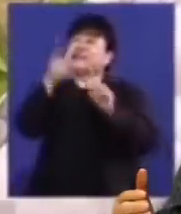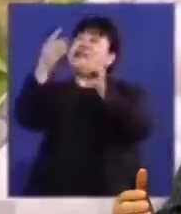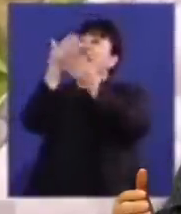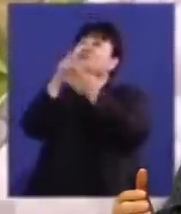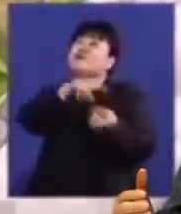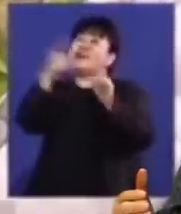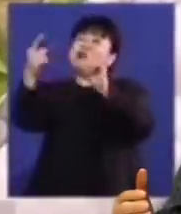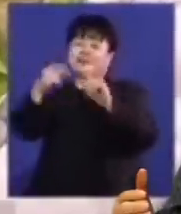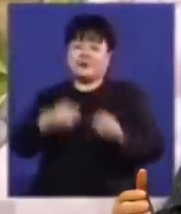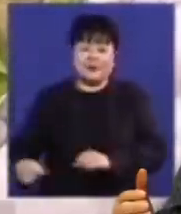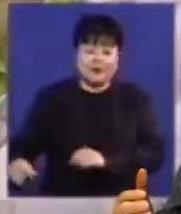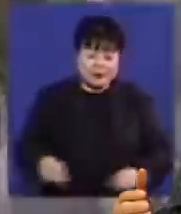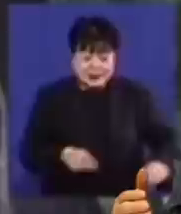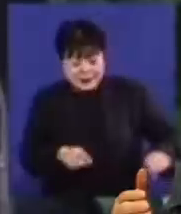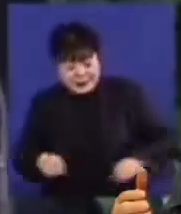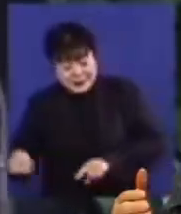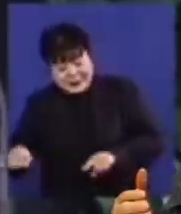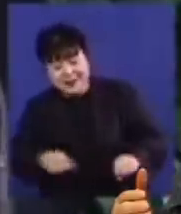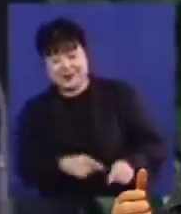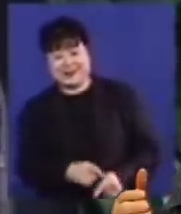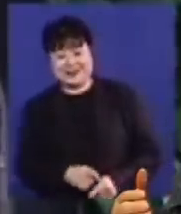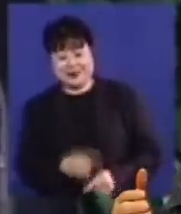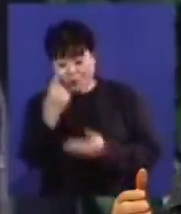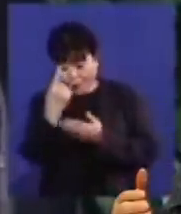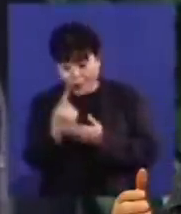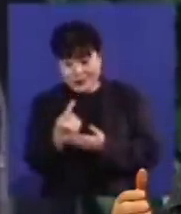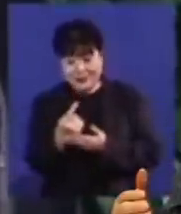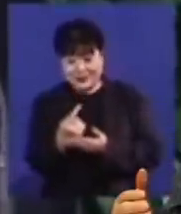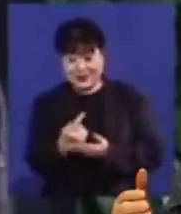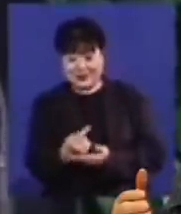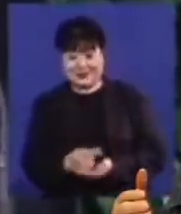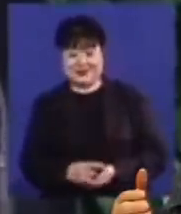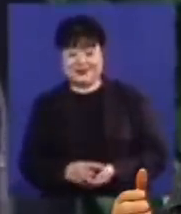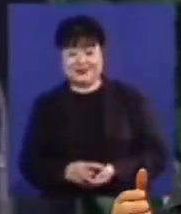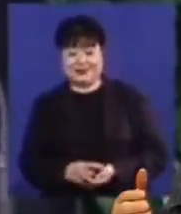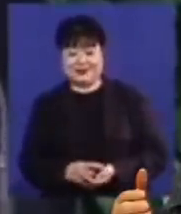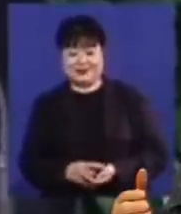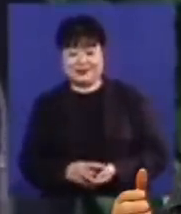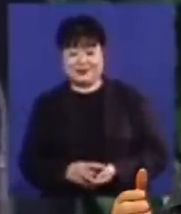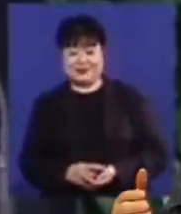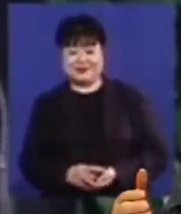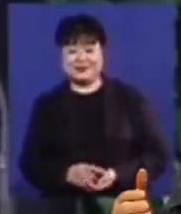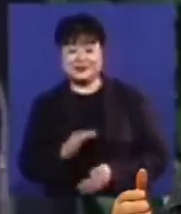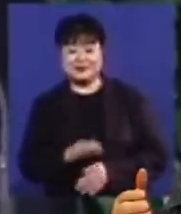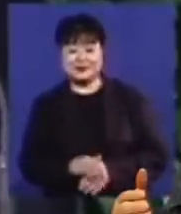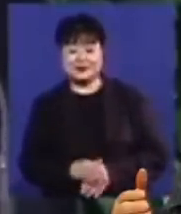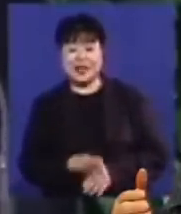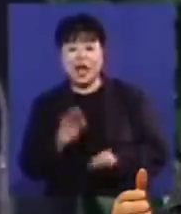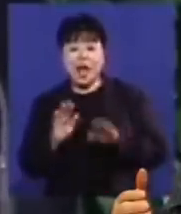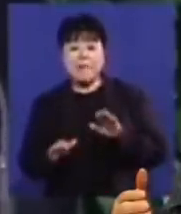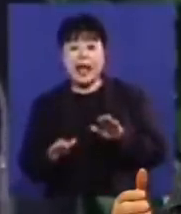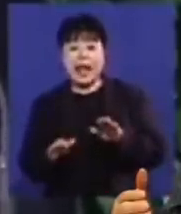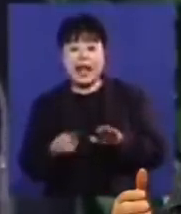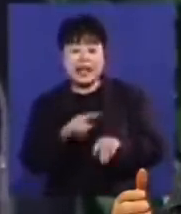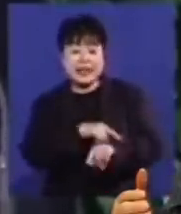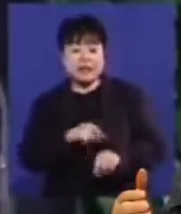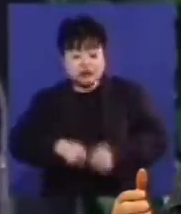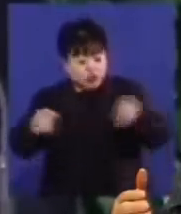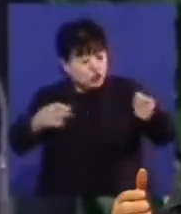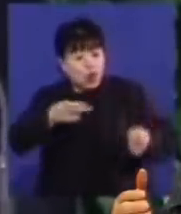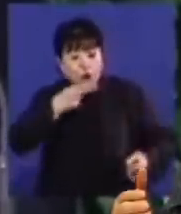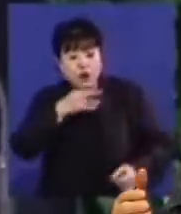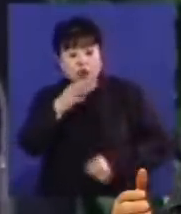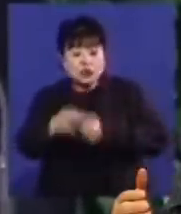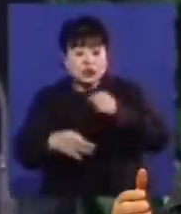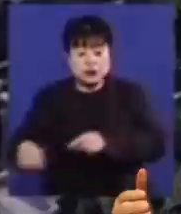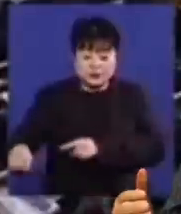살려주시옵소서. 그러고 내려왔는데 저는 팔과 다리가 한 번도 부러진 적이 없어요. 10년을 스키를